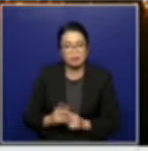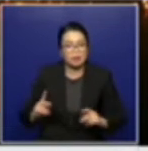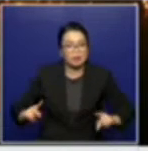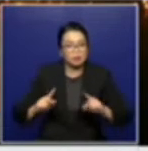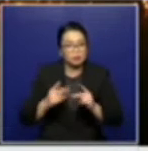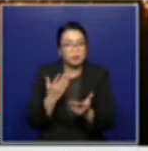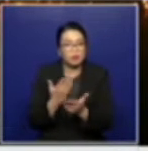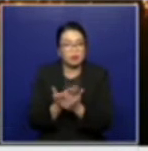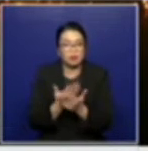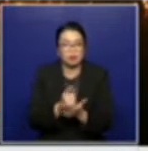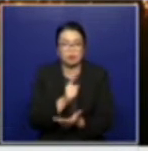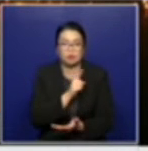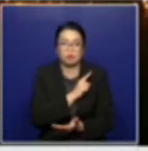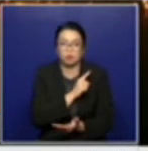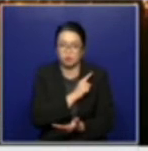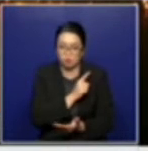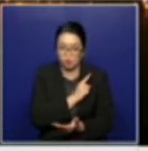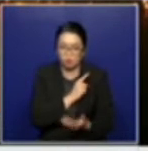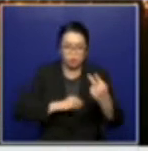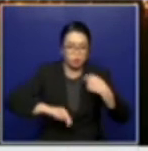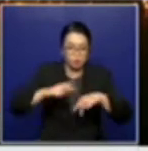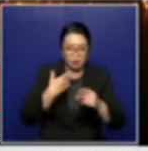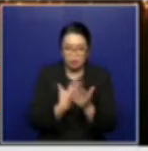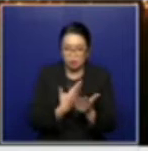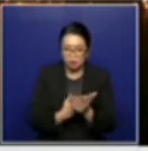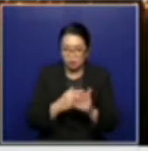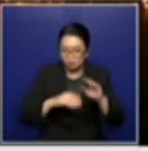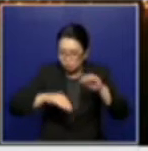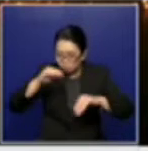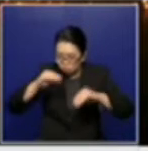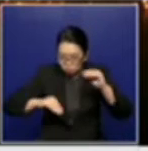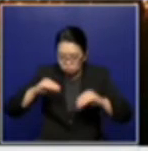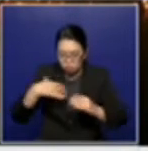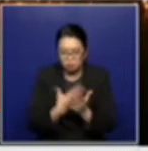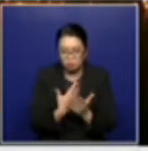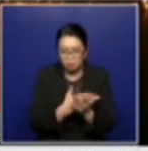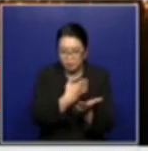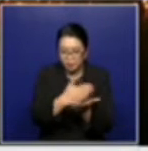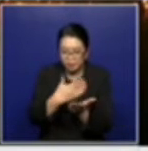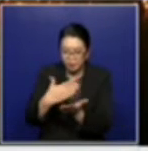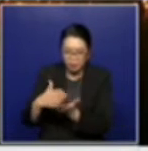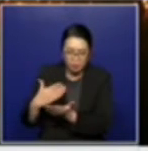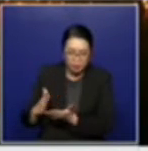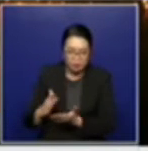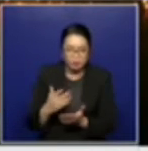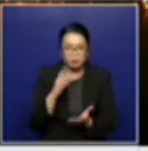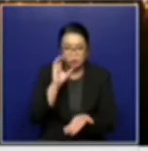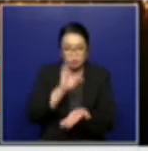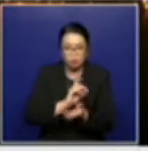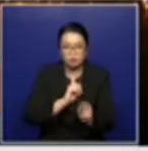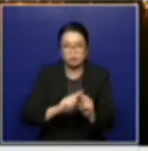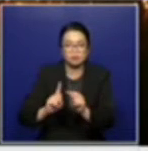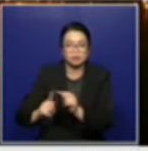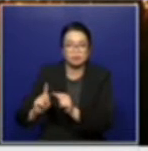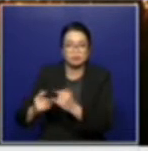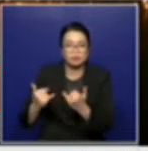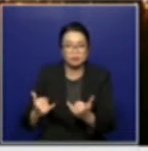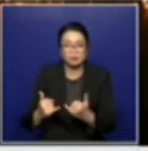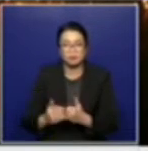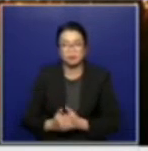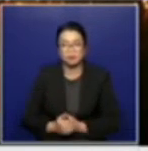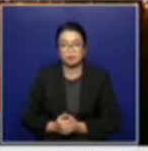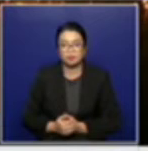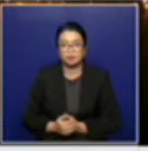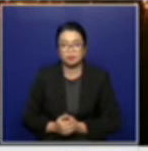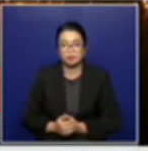การคลังเป็นผู้รับผิดชอบภายใต้การกั่นกรองของสภาพัฒนาเศรษฐกิจและสังคมแห่งชาติท่านประ